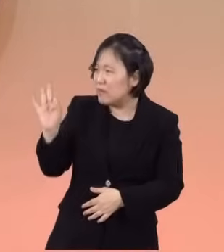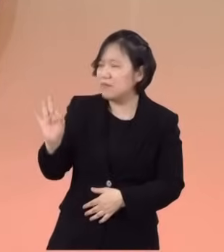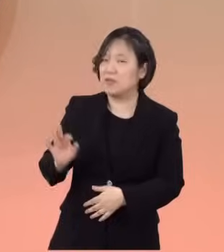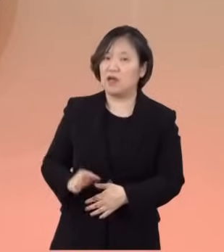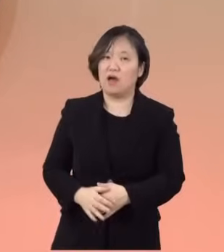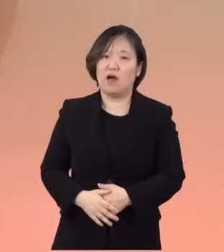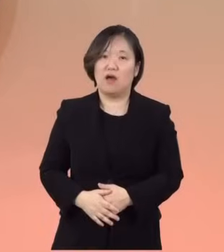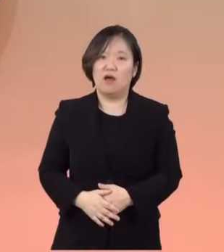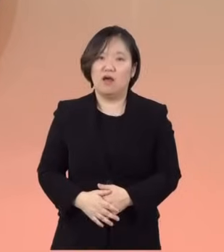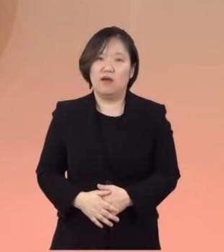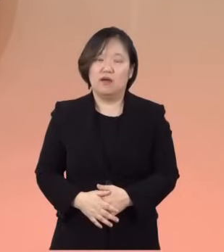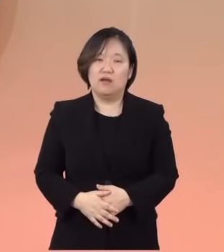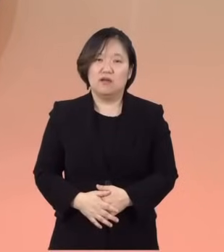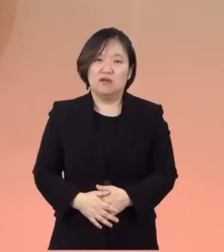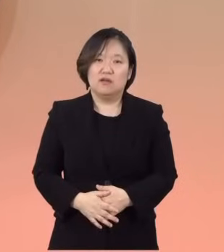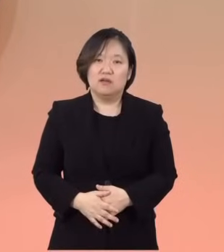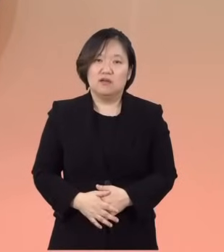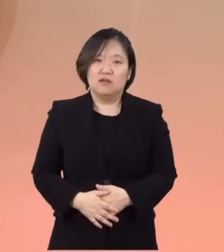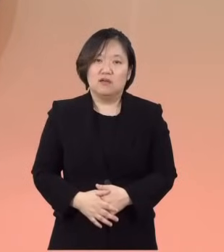보았습니다